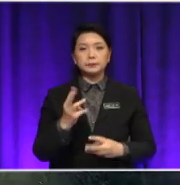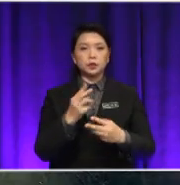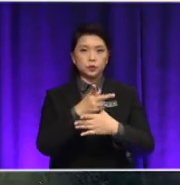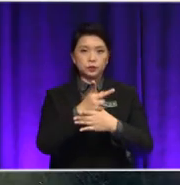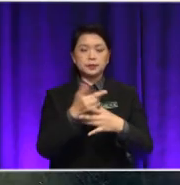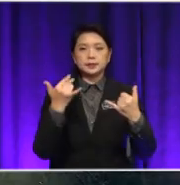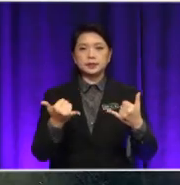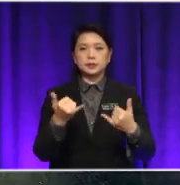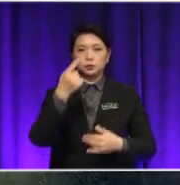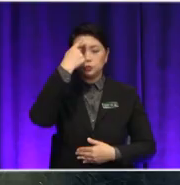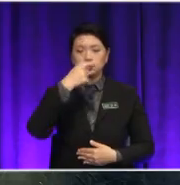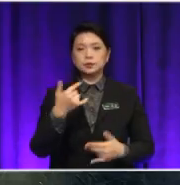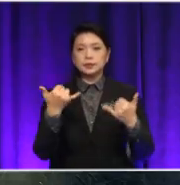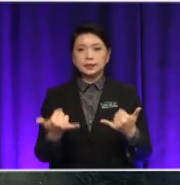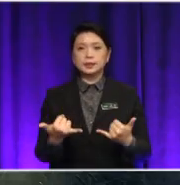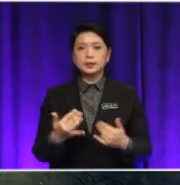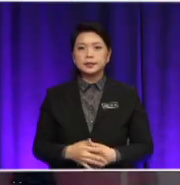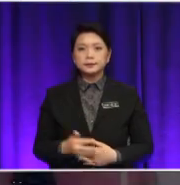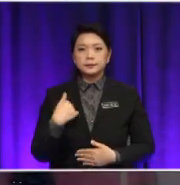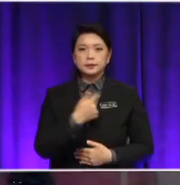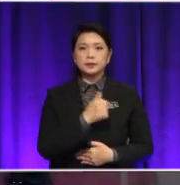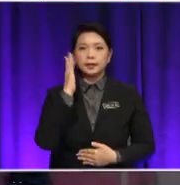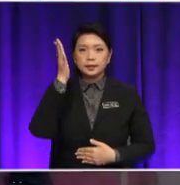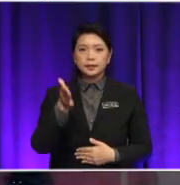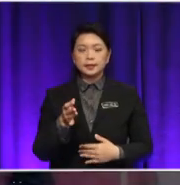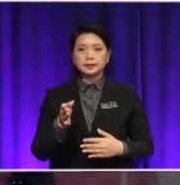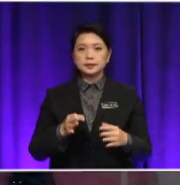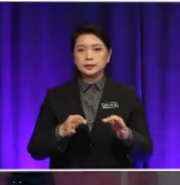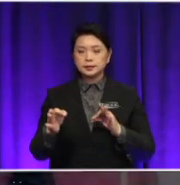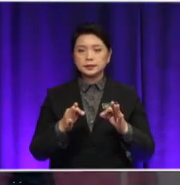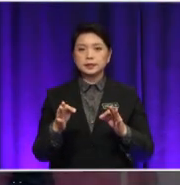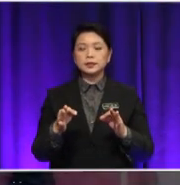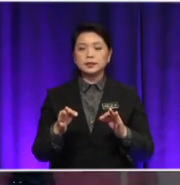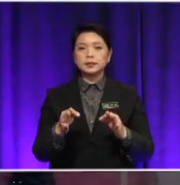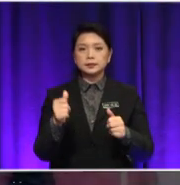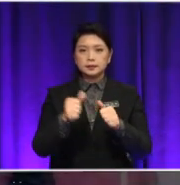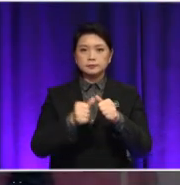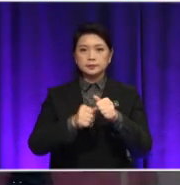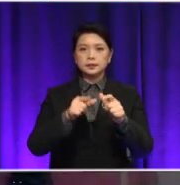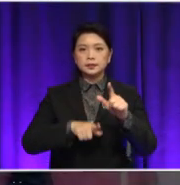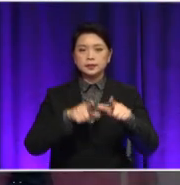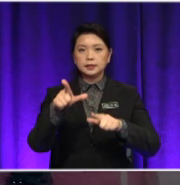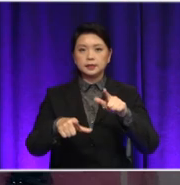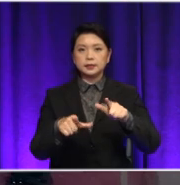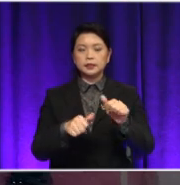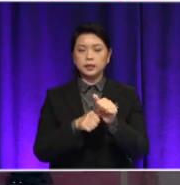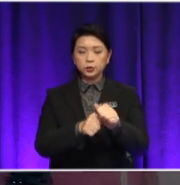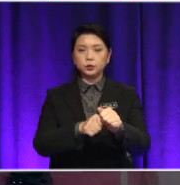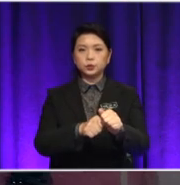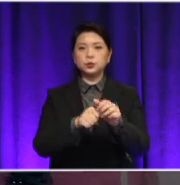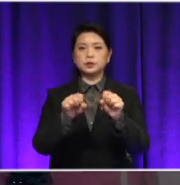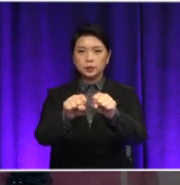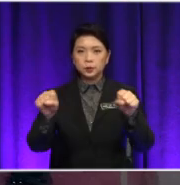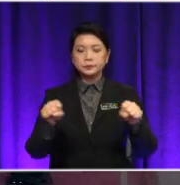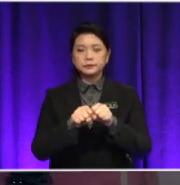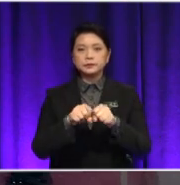Akmal. Untuk segmen keempat ni, kita akan jelaskan kepentingan setiap langkah berdasarkan situasi. Maknanya kita akan tanya